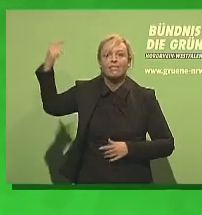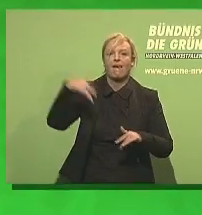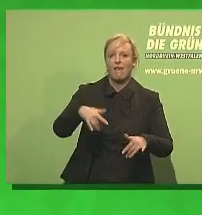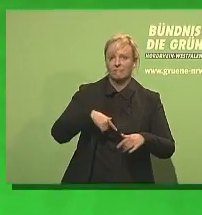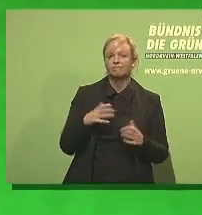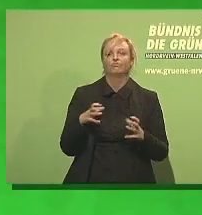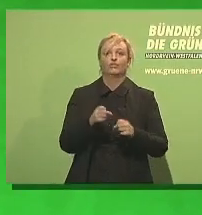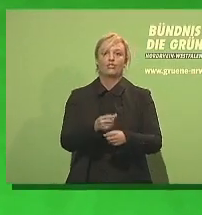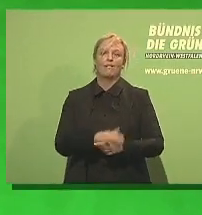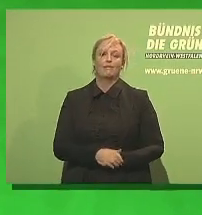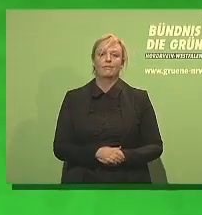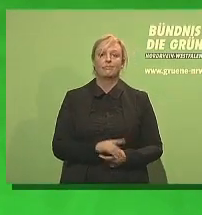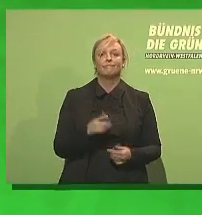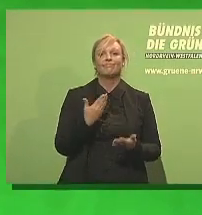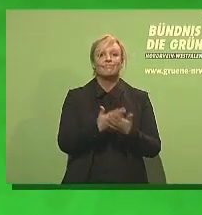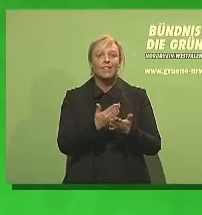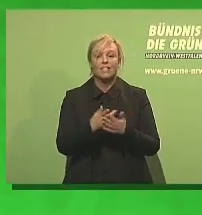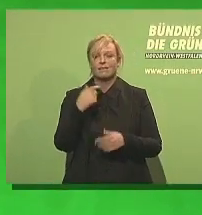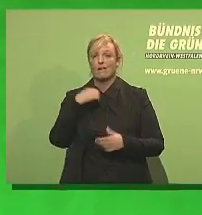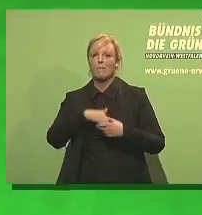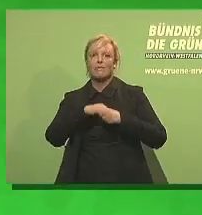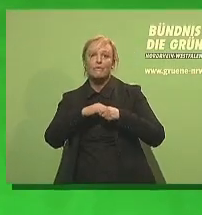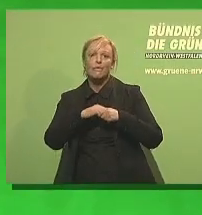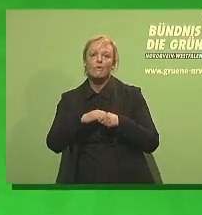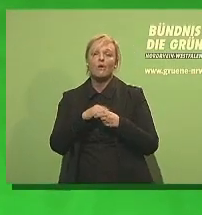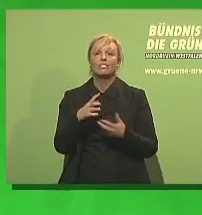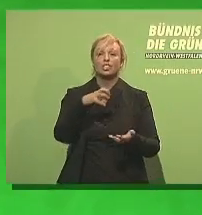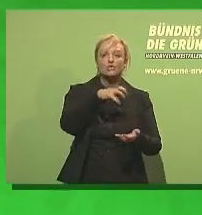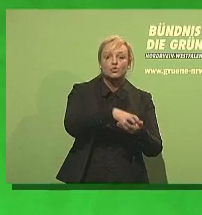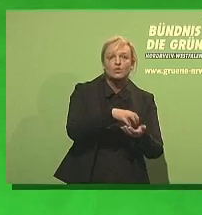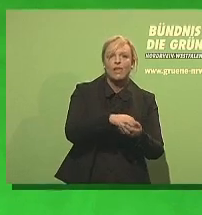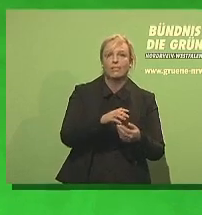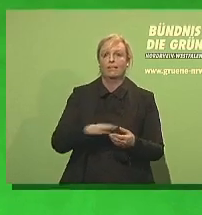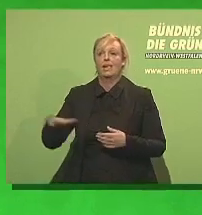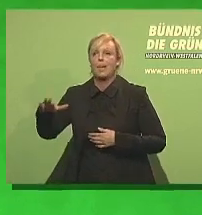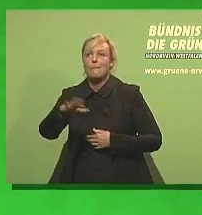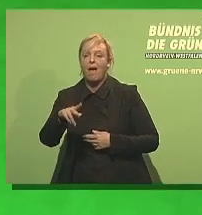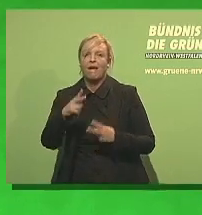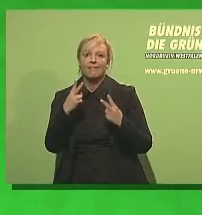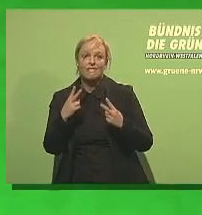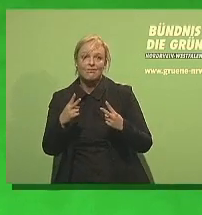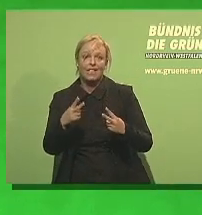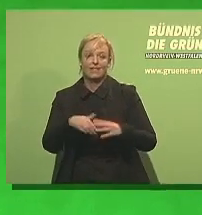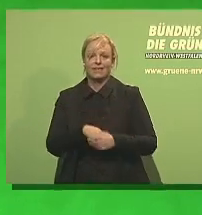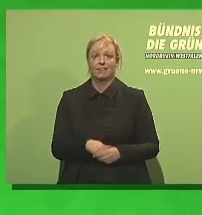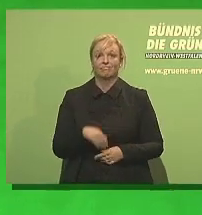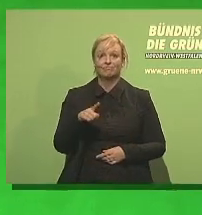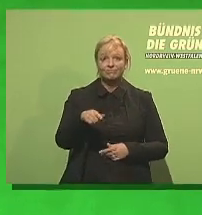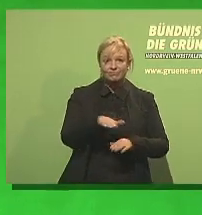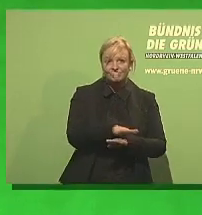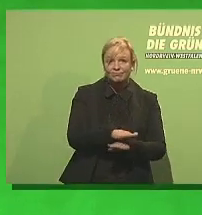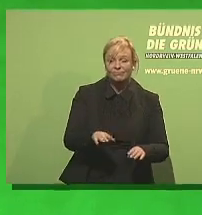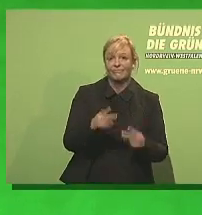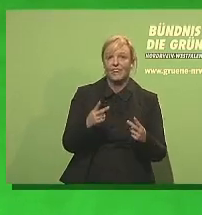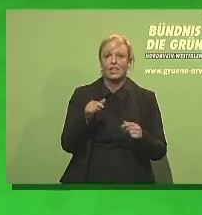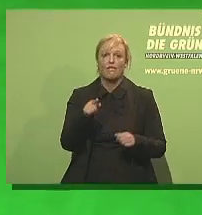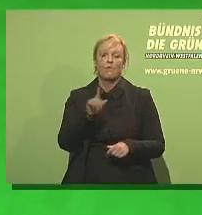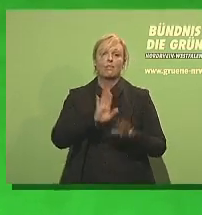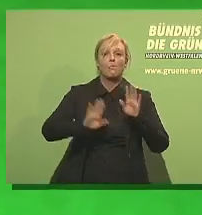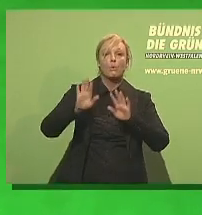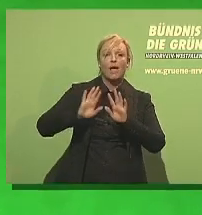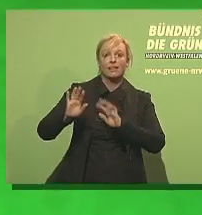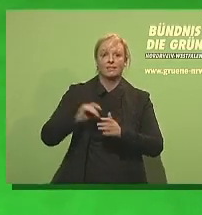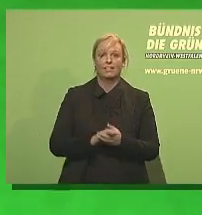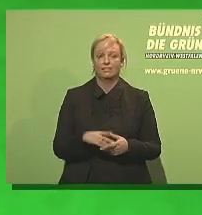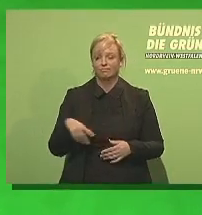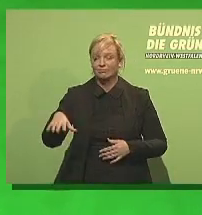Deshalb, liebe Freundinnen und Freunde, sind mir auch die Städte und Gemeinden so wichtig. Sie sind das Fundament unserer Demokratie. Hier erleben wir